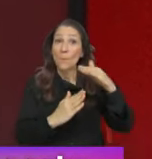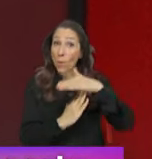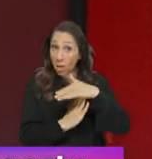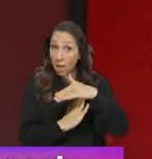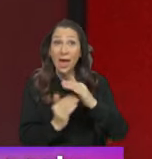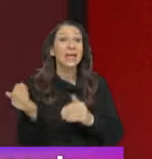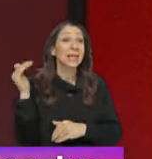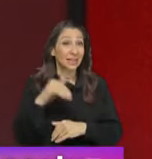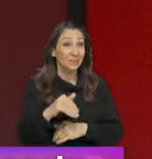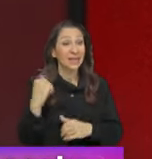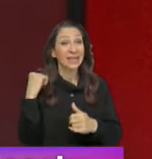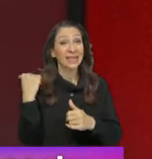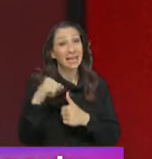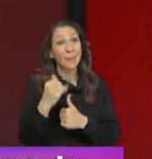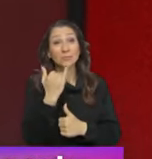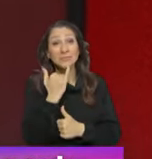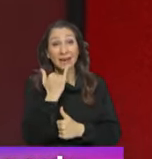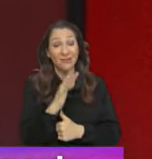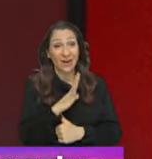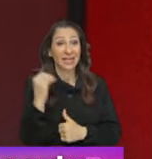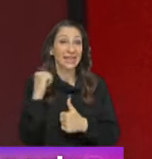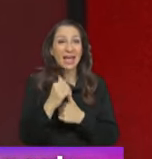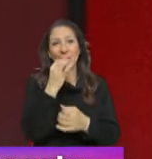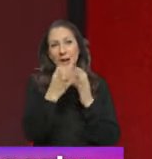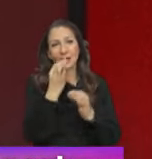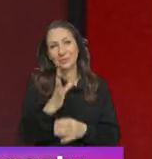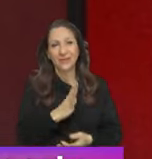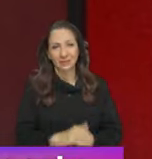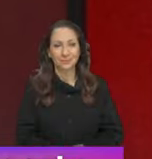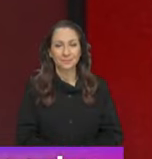gideceğiz döndüğümüzde yine Misafirlerimiz yine haberlerimiz